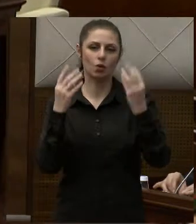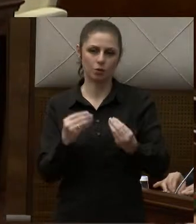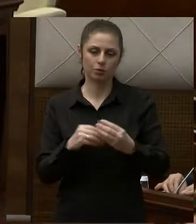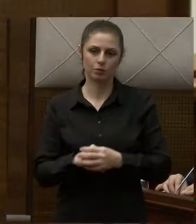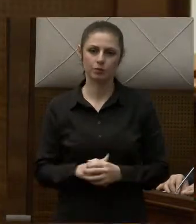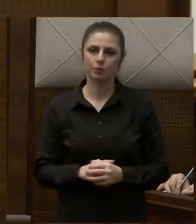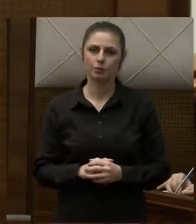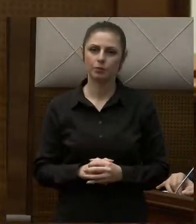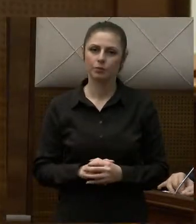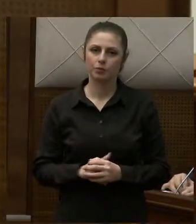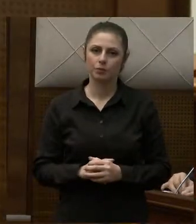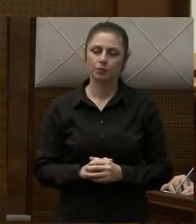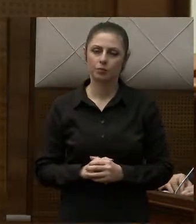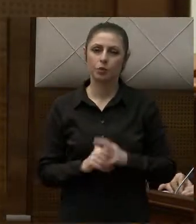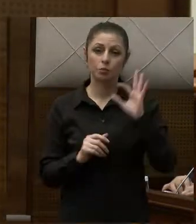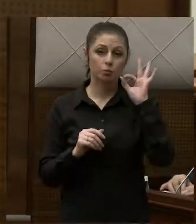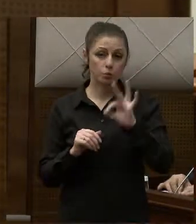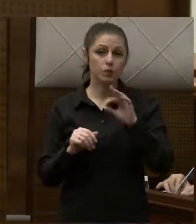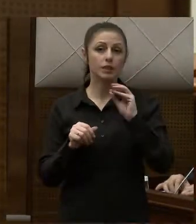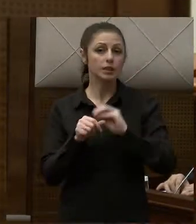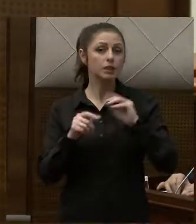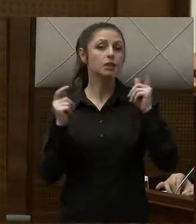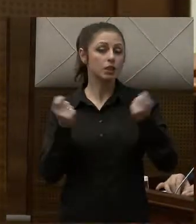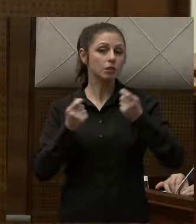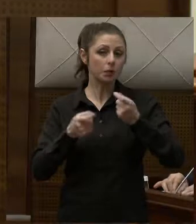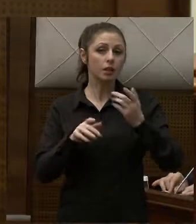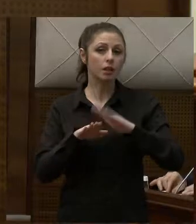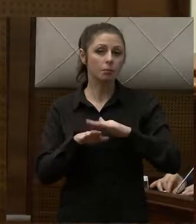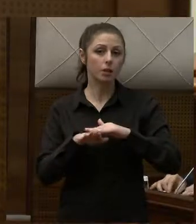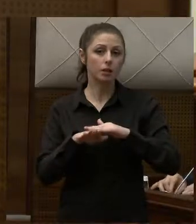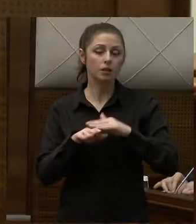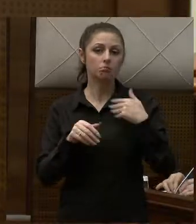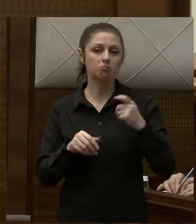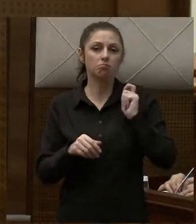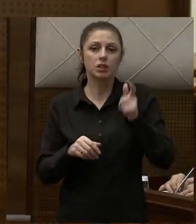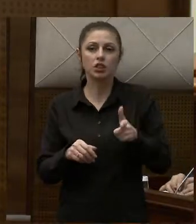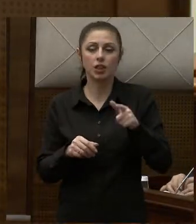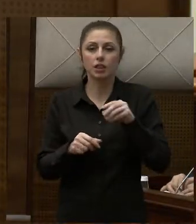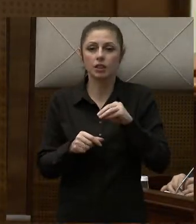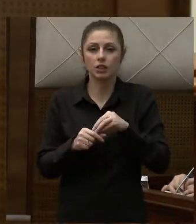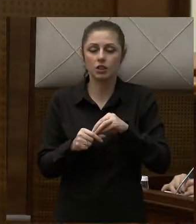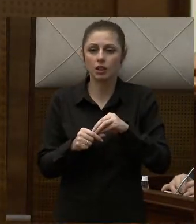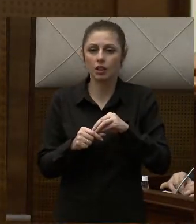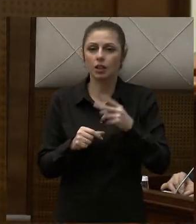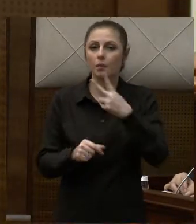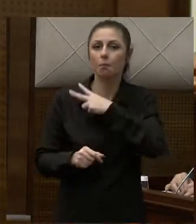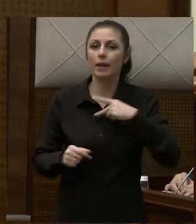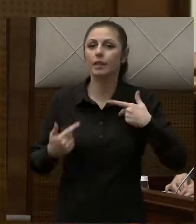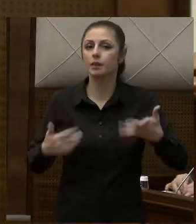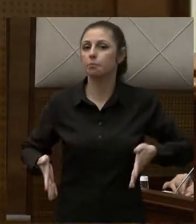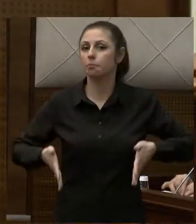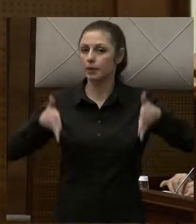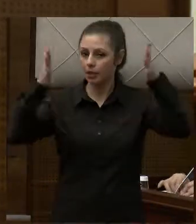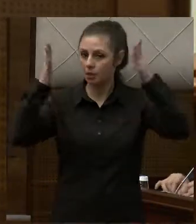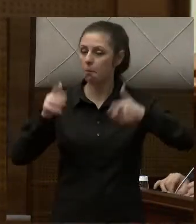olduk. Bunlarla ilgili çalışmalarımızı yaparken de yine ilçemizde de ilçemizdeki belediye binamıza,